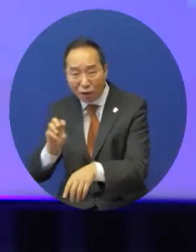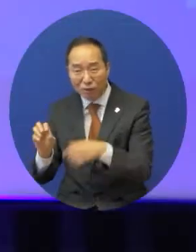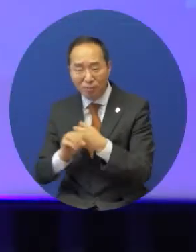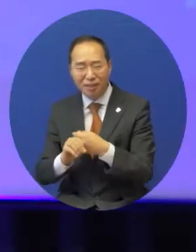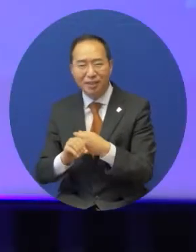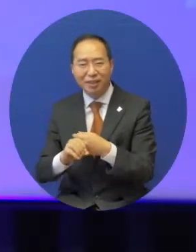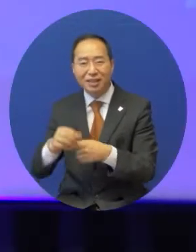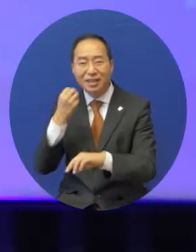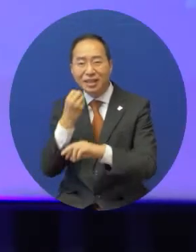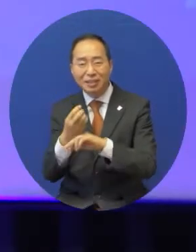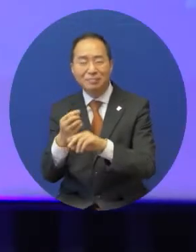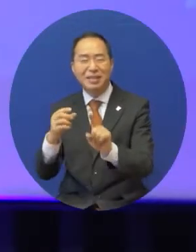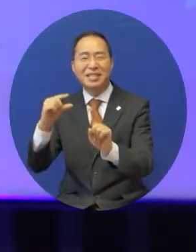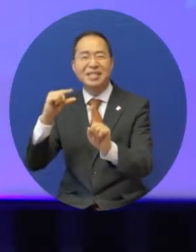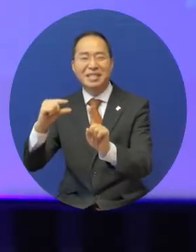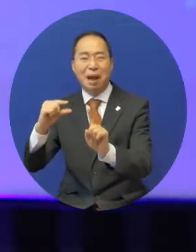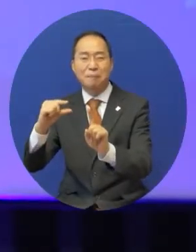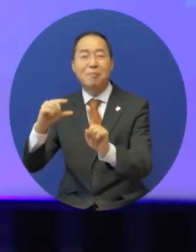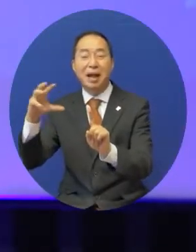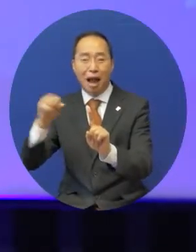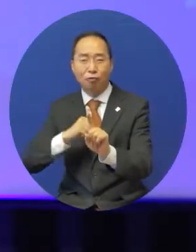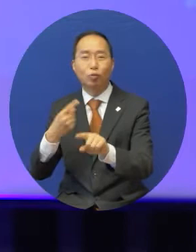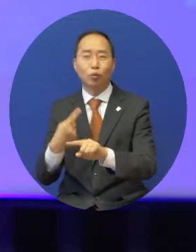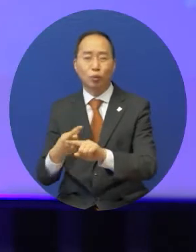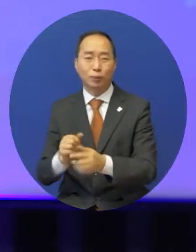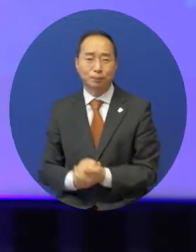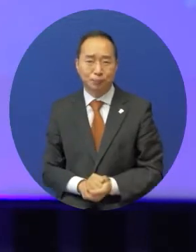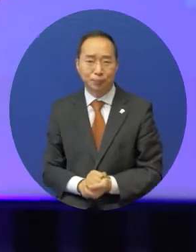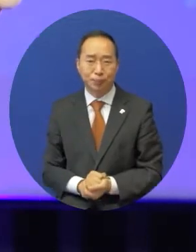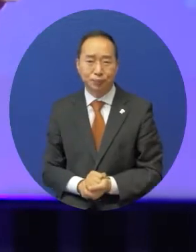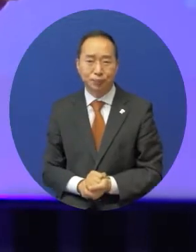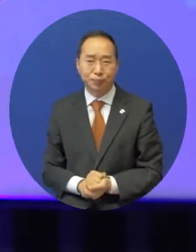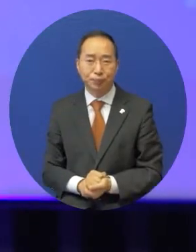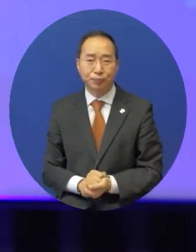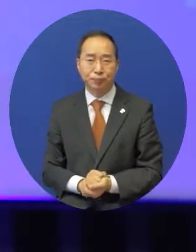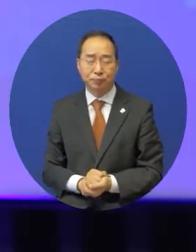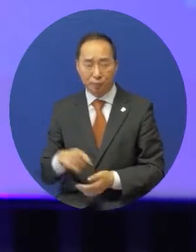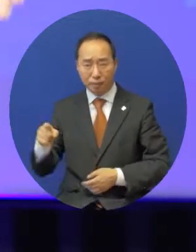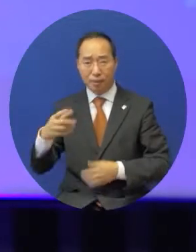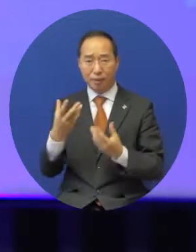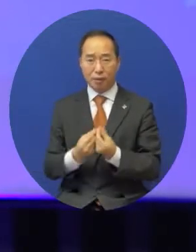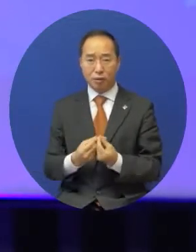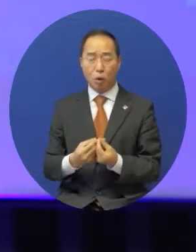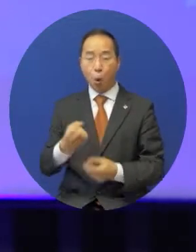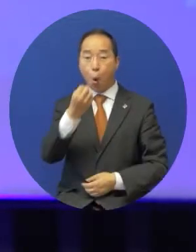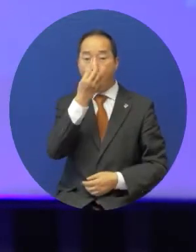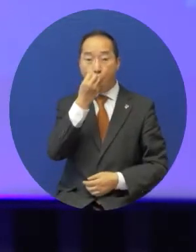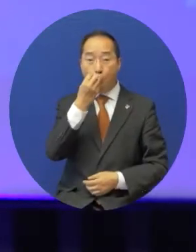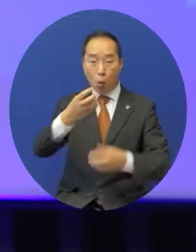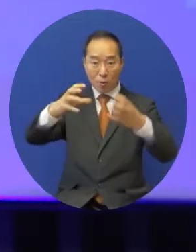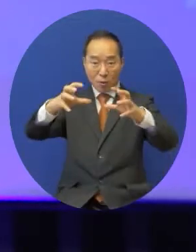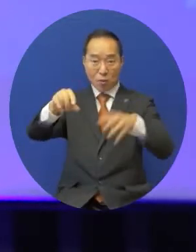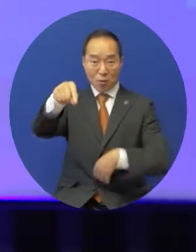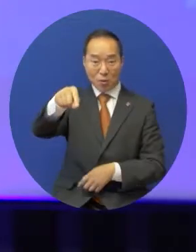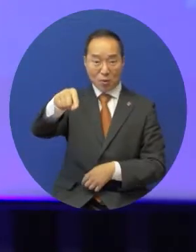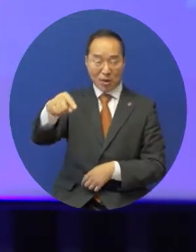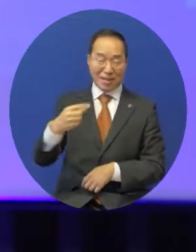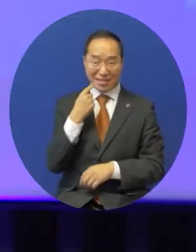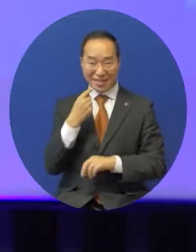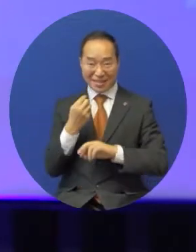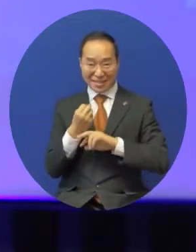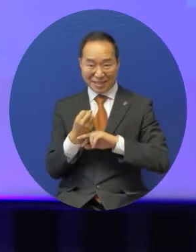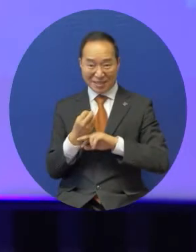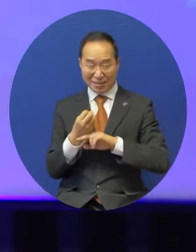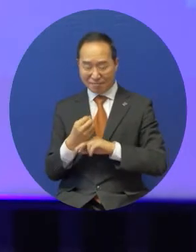그래서 홍콩에서 그 금 토큰을 갖고 있으면 홍콩 금거래소에 가면 1g의 금을 찾을 수 있는 그런